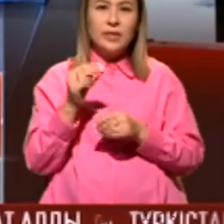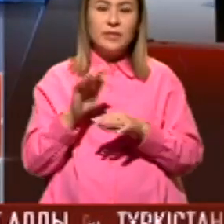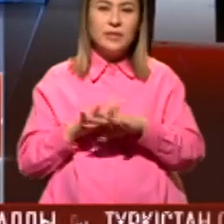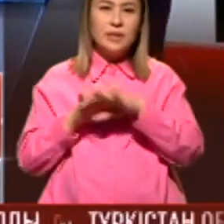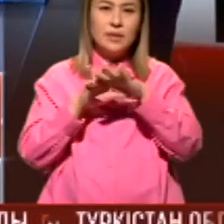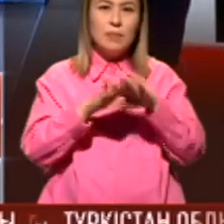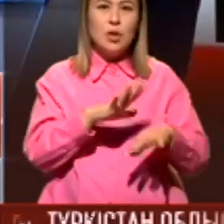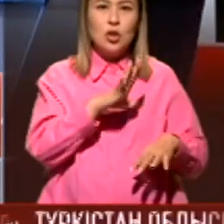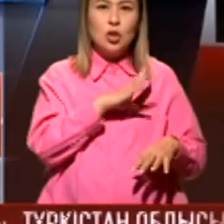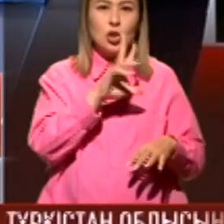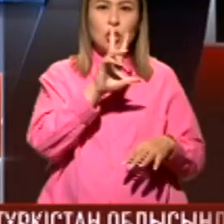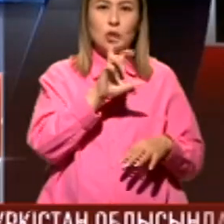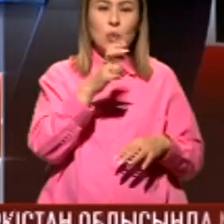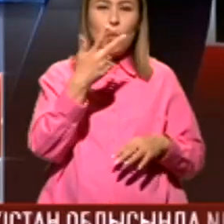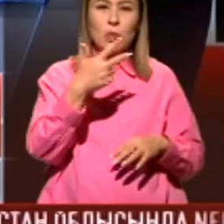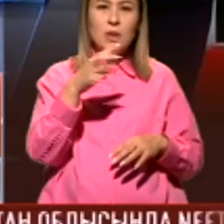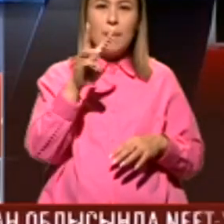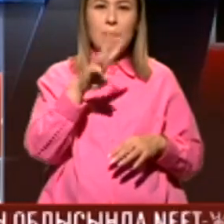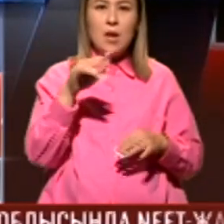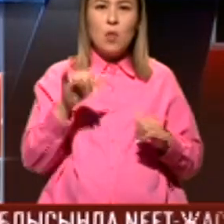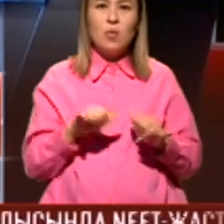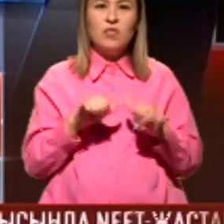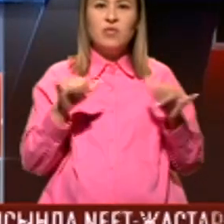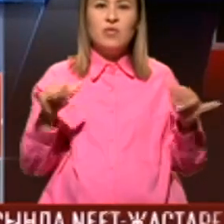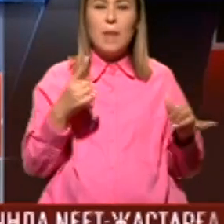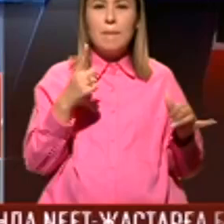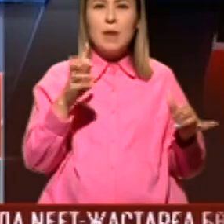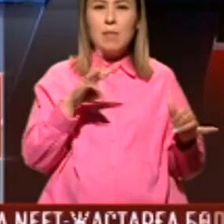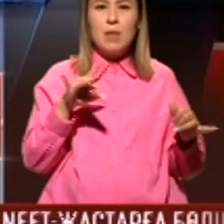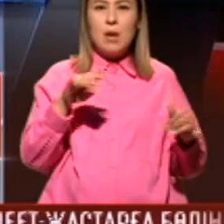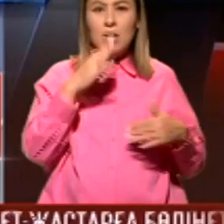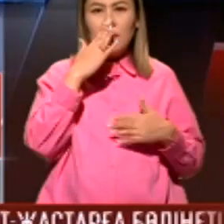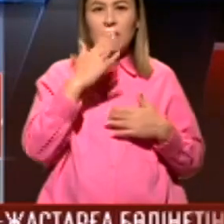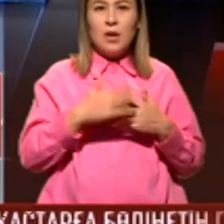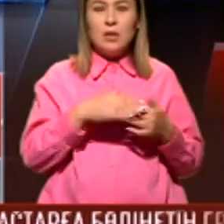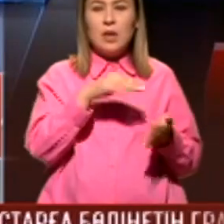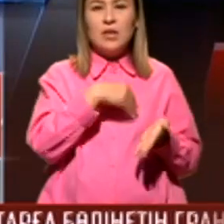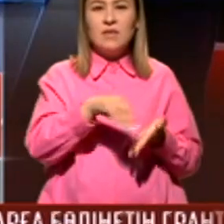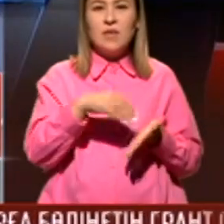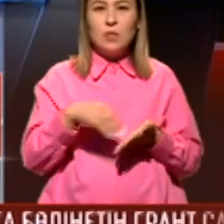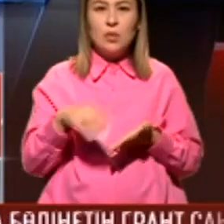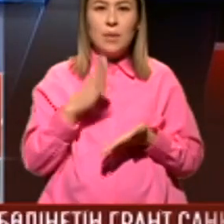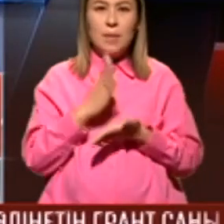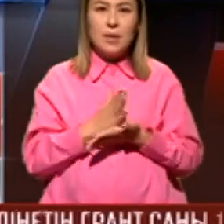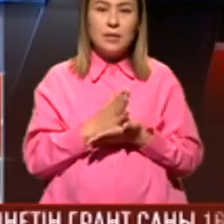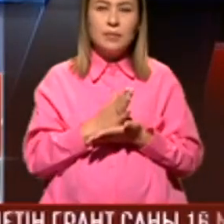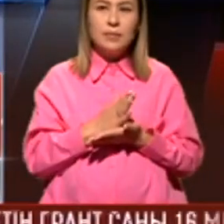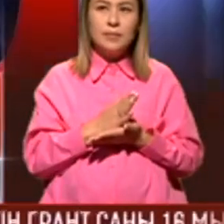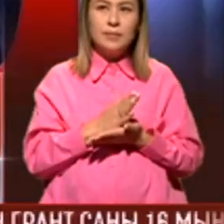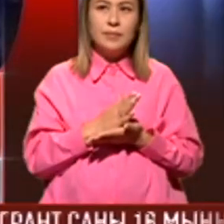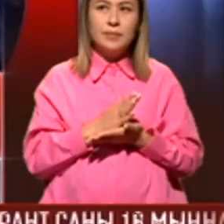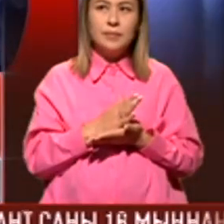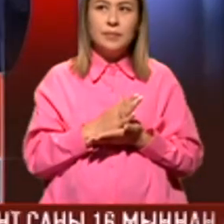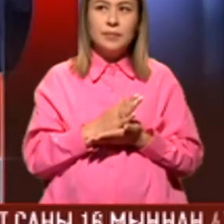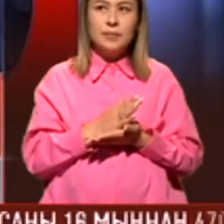330 миллиардқа көп. 1 миллиард долларға көбірек. Иә. Сатып алынуда бұйыл. Биыл